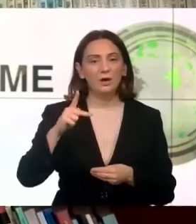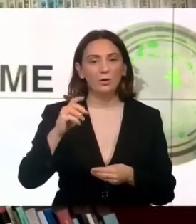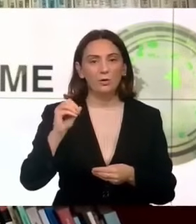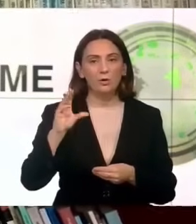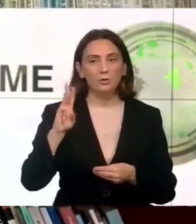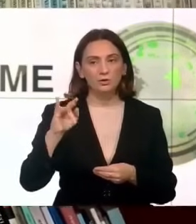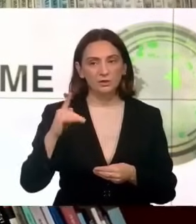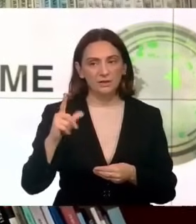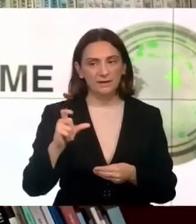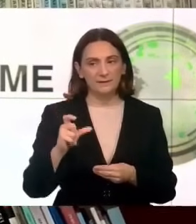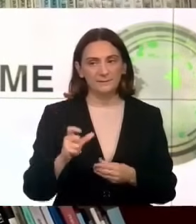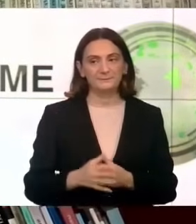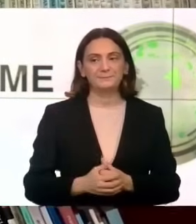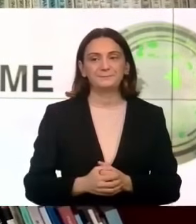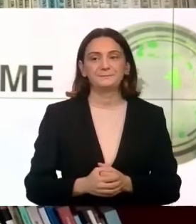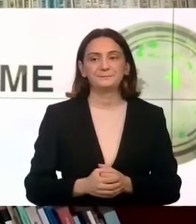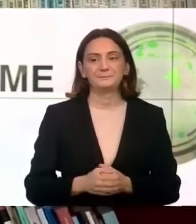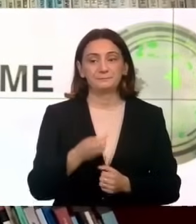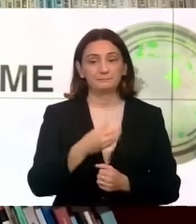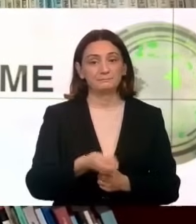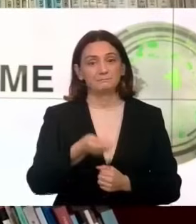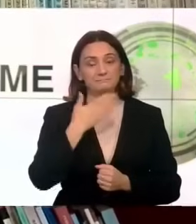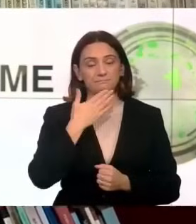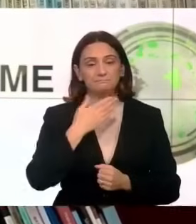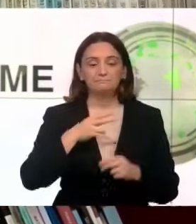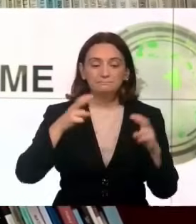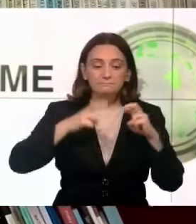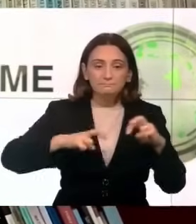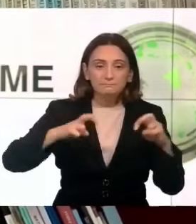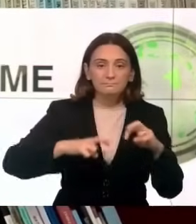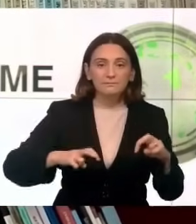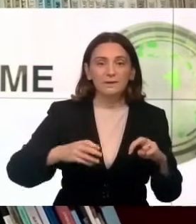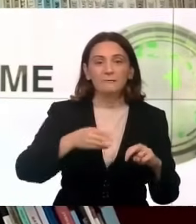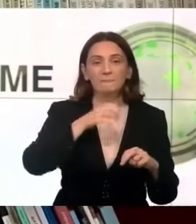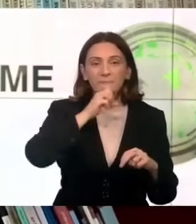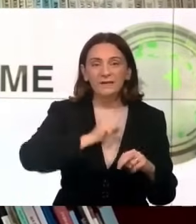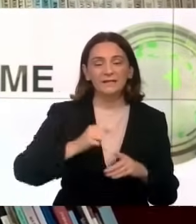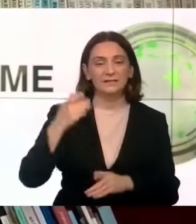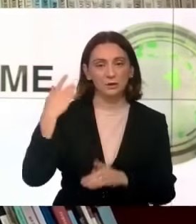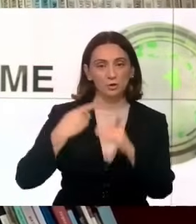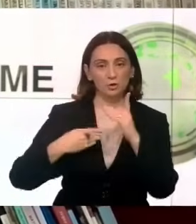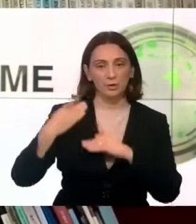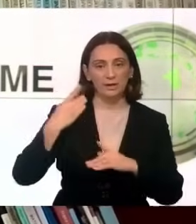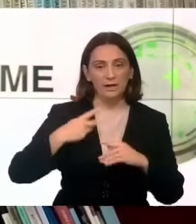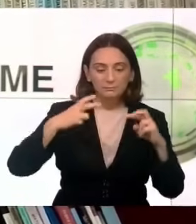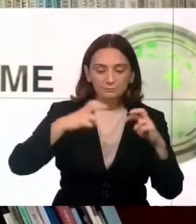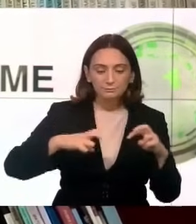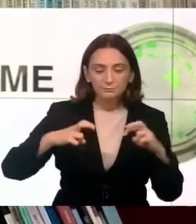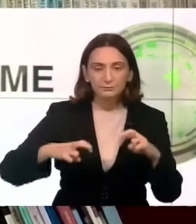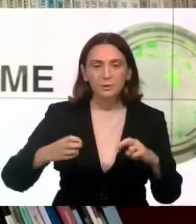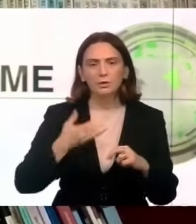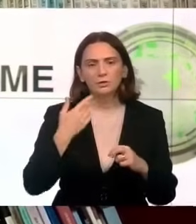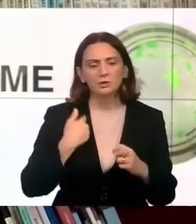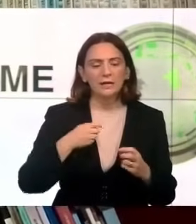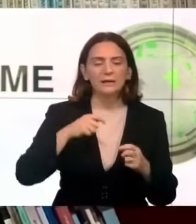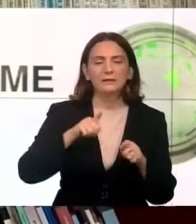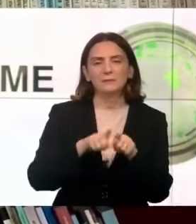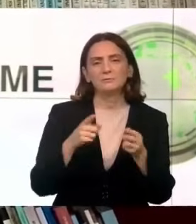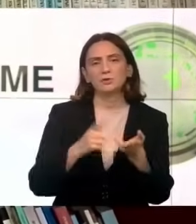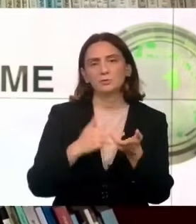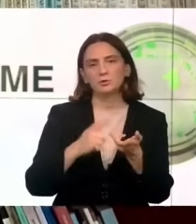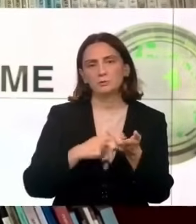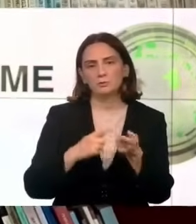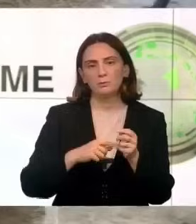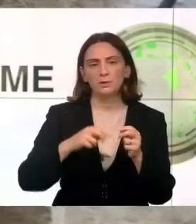ulumtimeve të fundit të kryera në këtë park nga punonjësit e drejtorisë rajonale të trashëgimisë kulturore Vlor, është konstatuar ekzistenca e